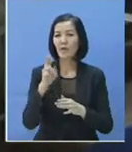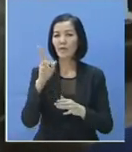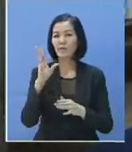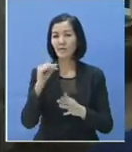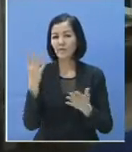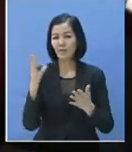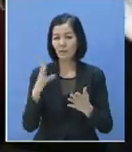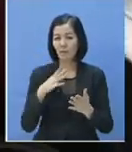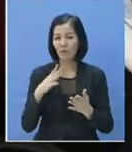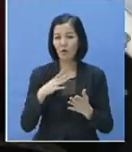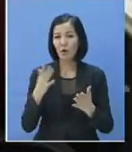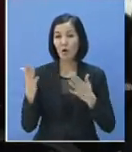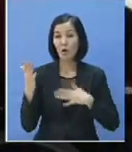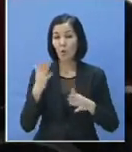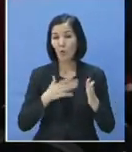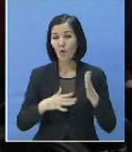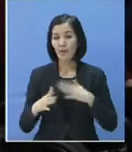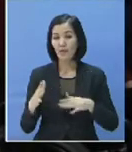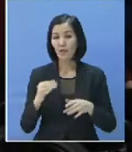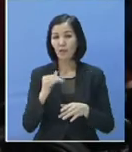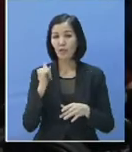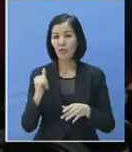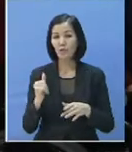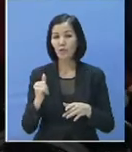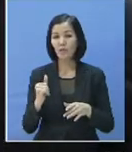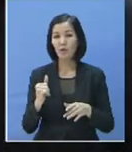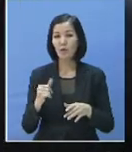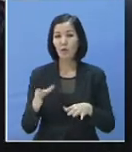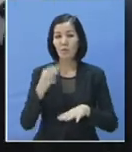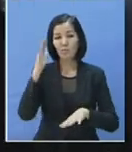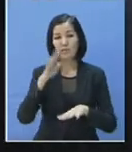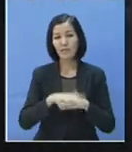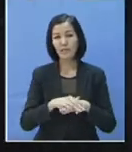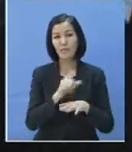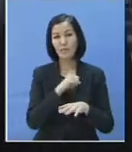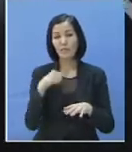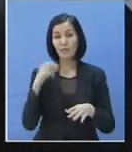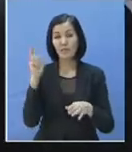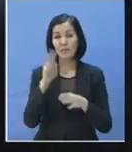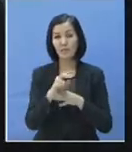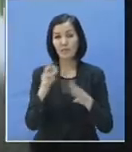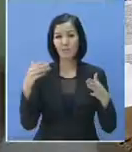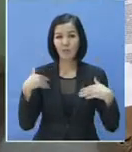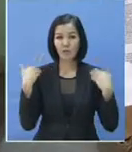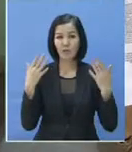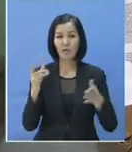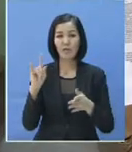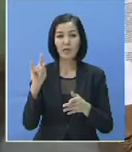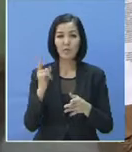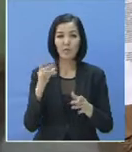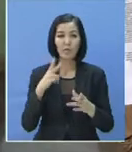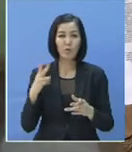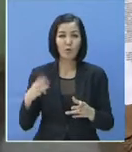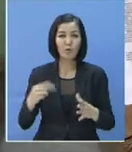иеленді. Қуанышты бөліссең көбейеді, жетісулықтар атынан аймақ басшысы арнайы барып құттықтады. Дүние есігін ашқан сәбиге саулық